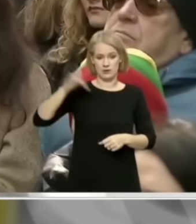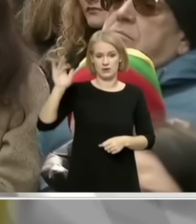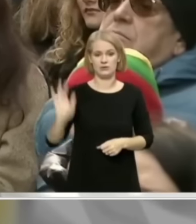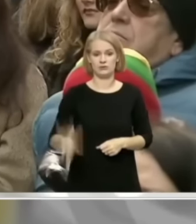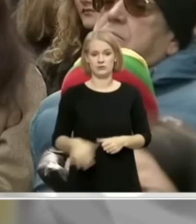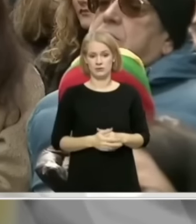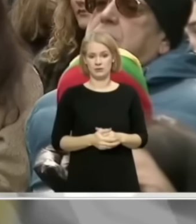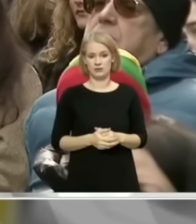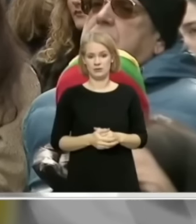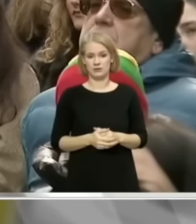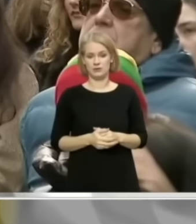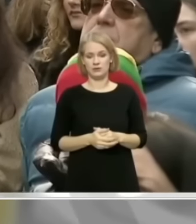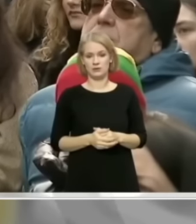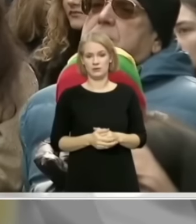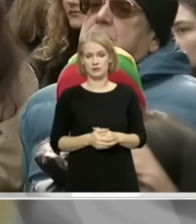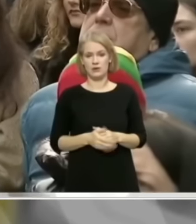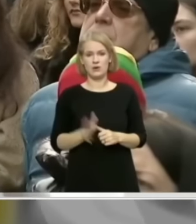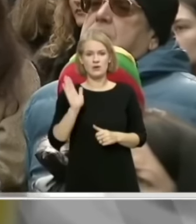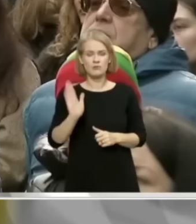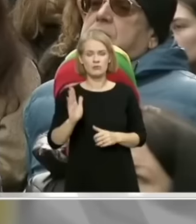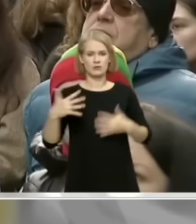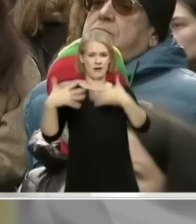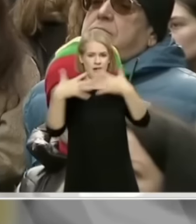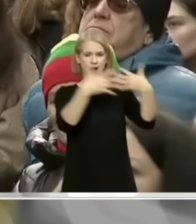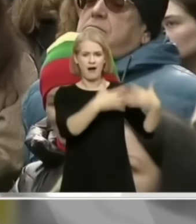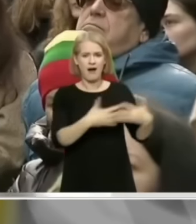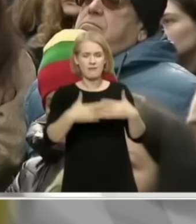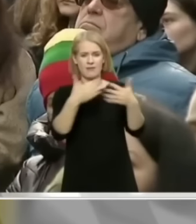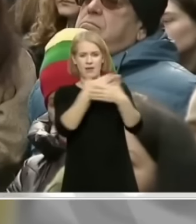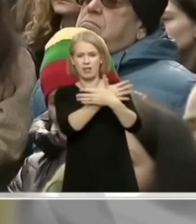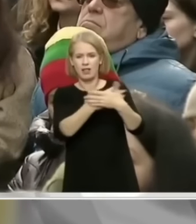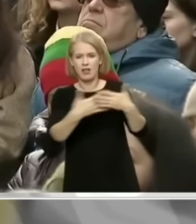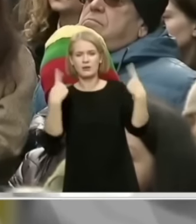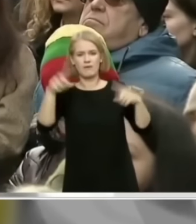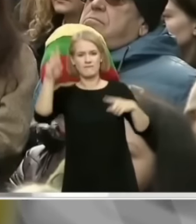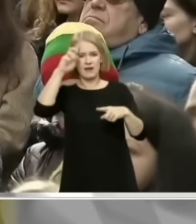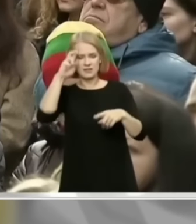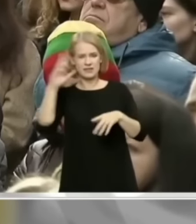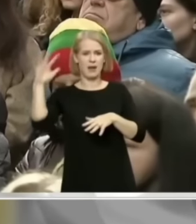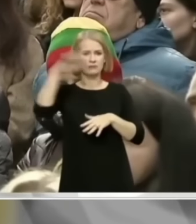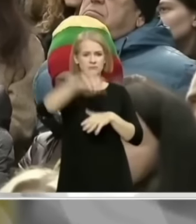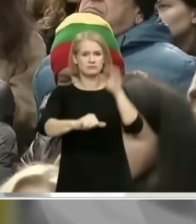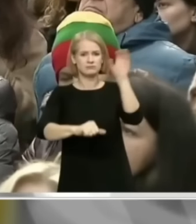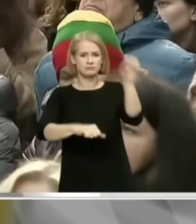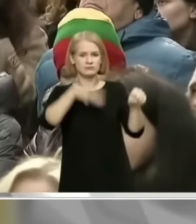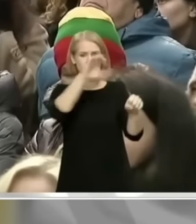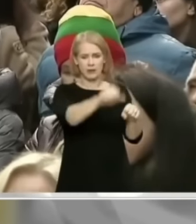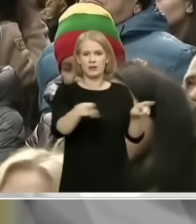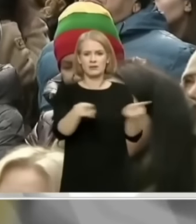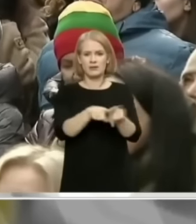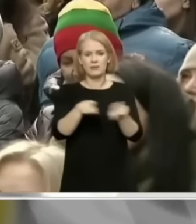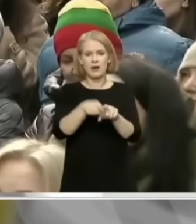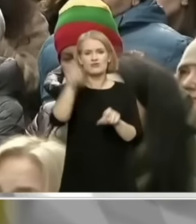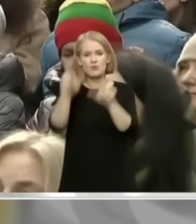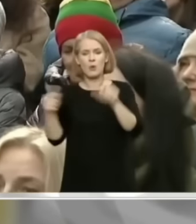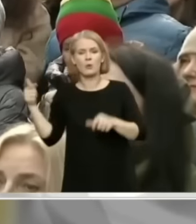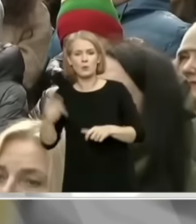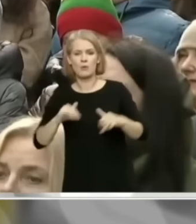užvaldys totaliai jungtinės tautas ir išmėtys disidentus